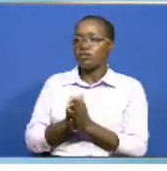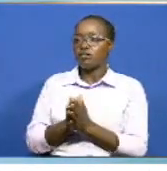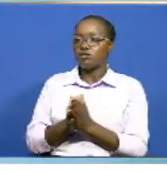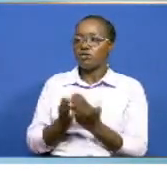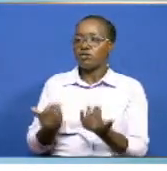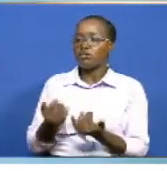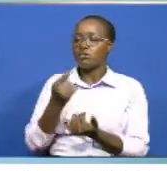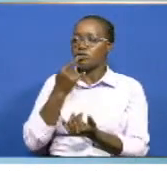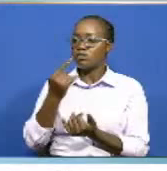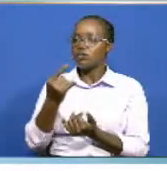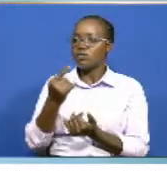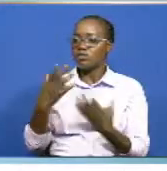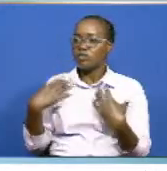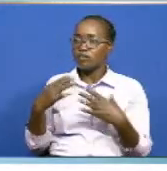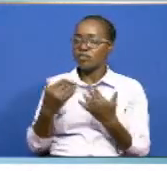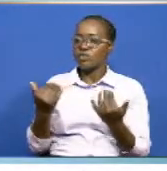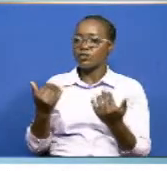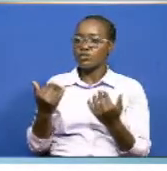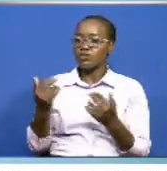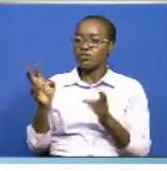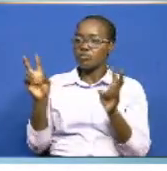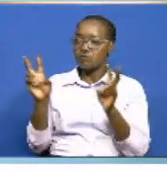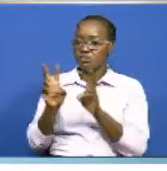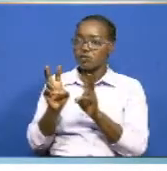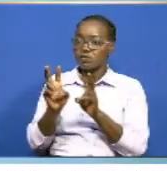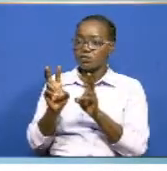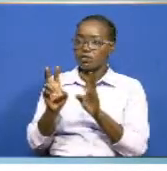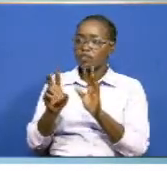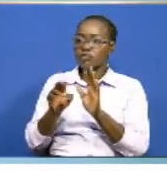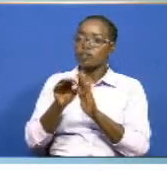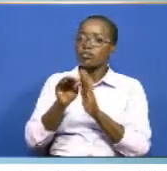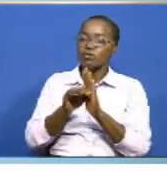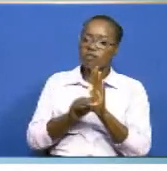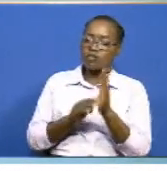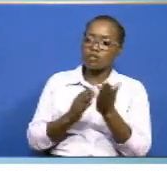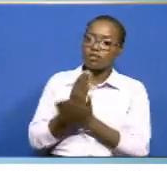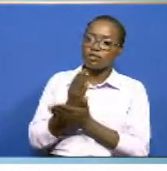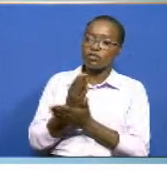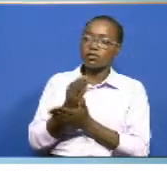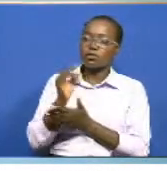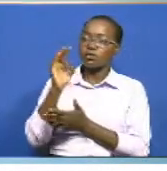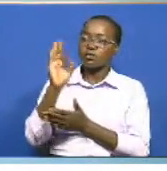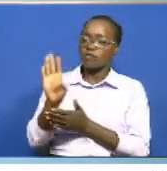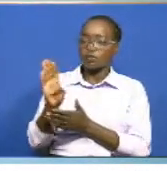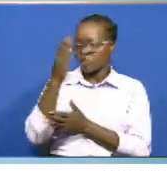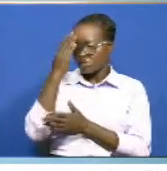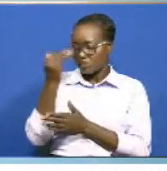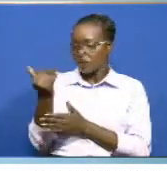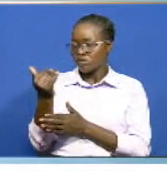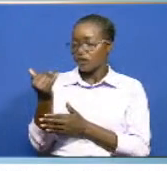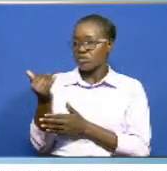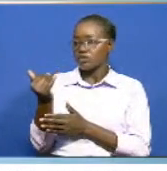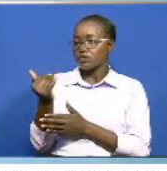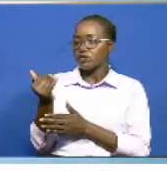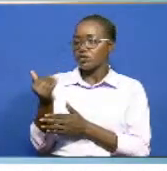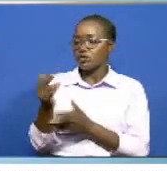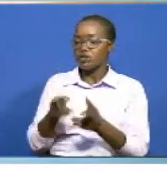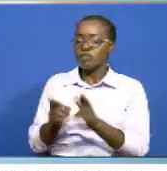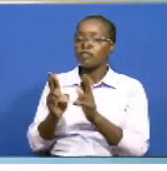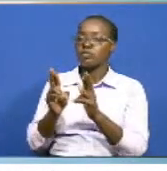kuna watu sasa hii wanaendelea kutazama hiki kipindi kwa njia ya kutumia mtandao wa Facebook. Ni kwa sababu labda wako kwa